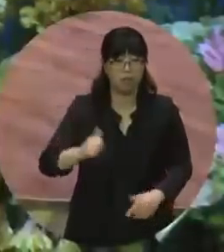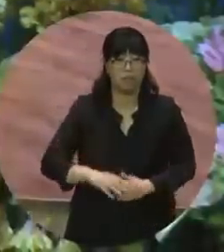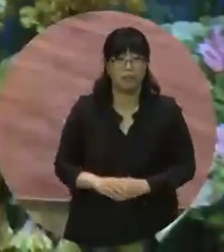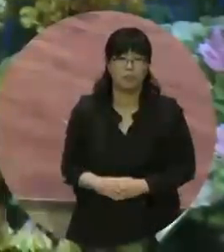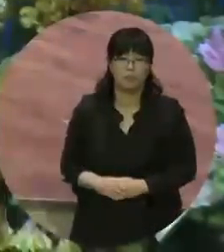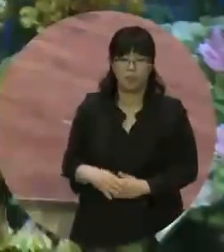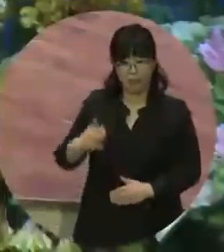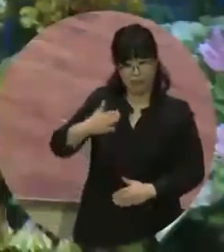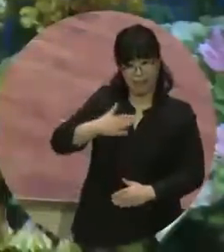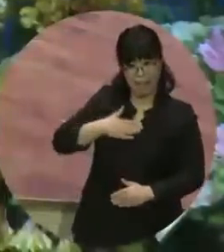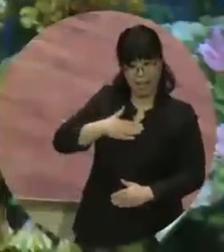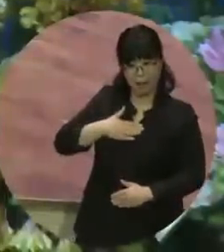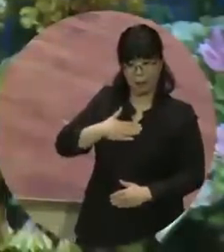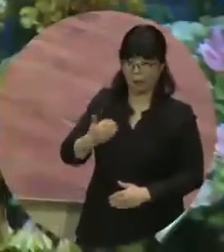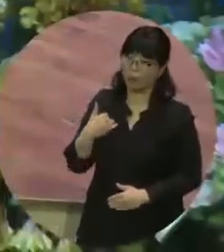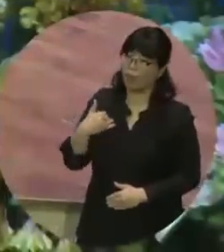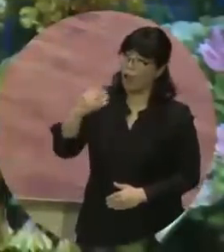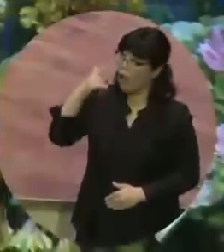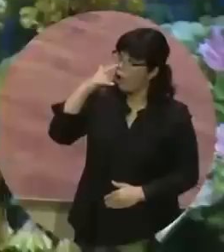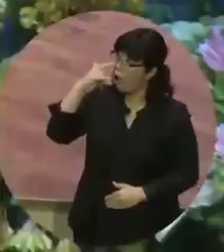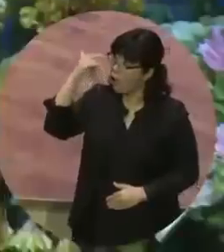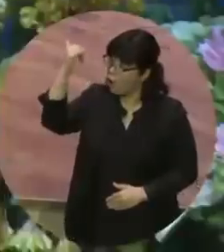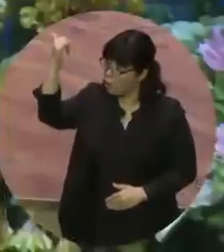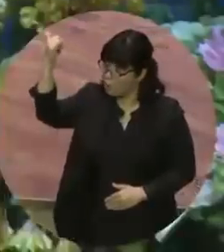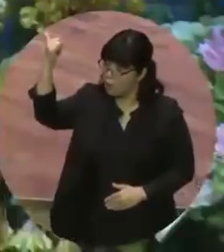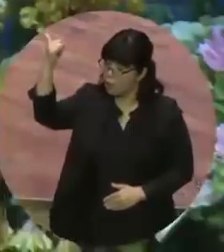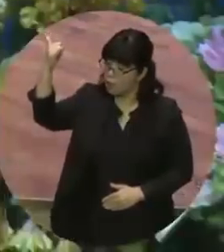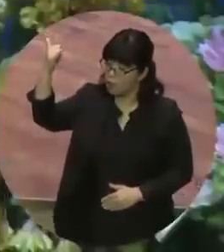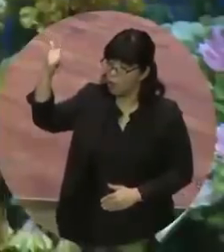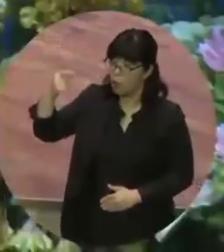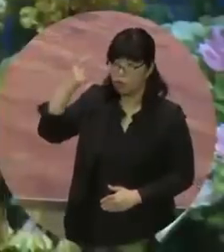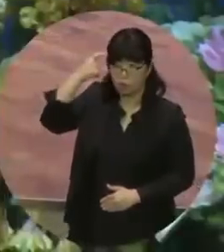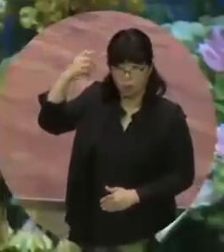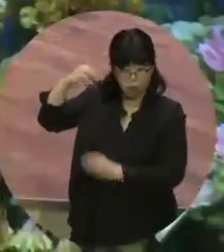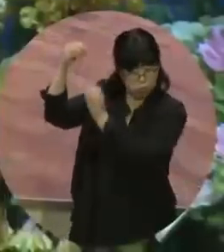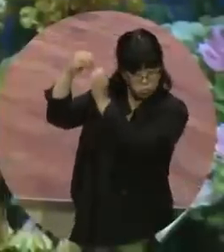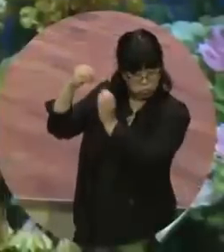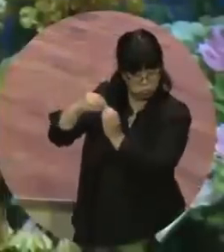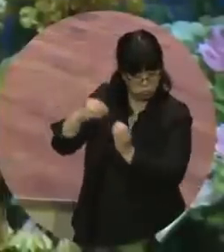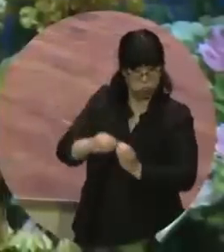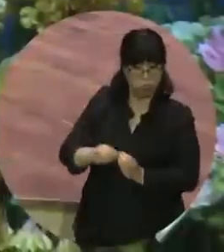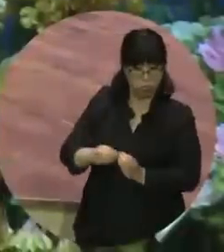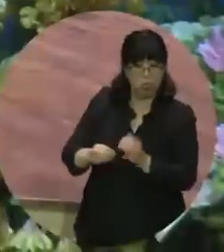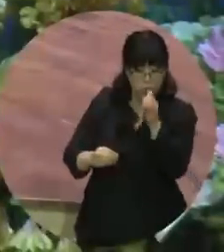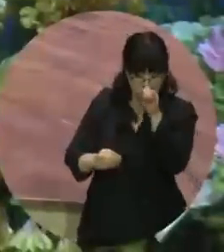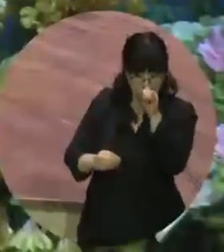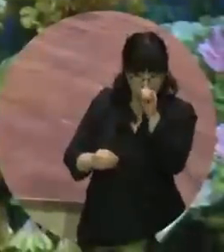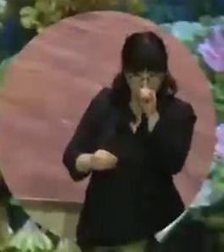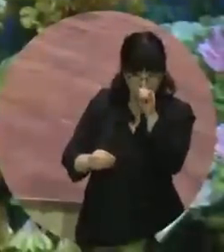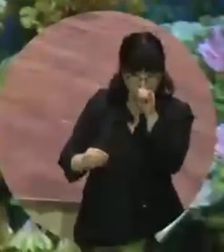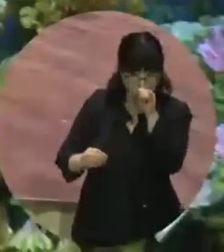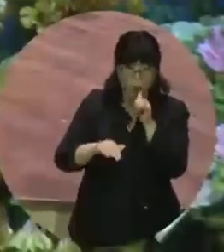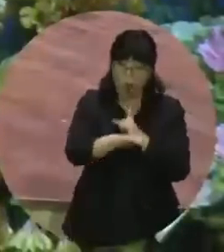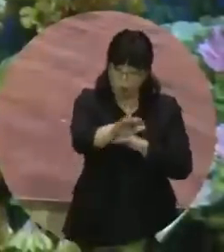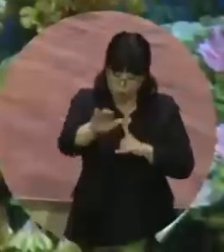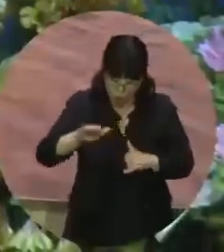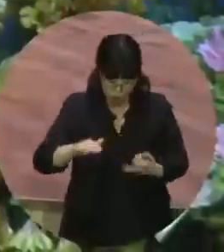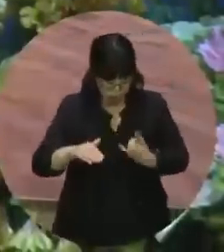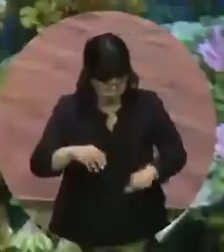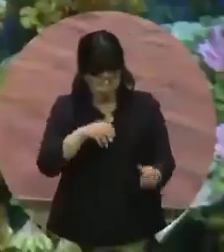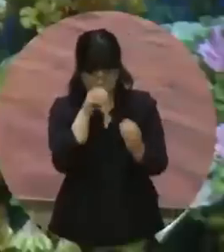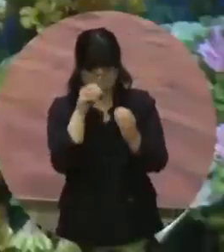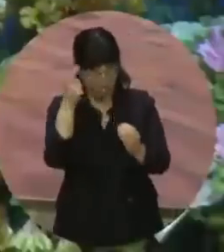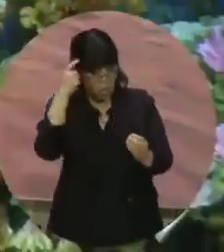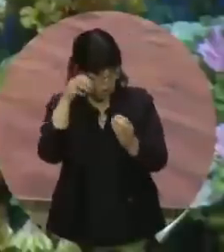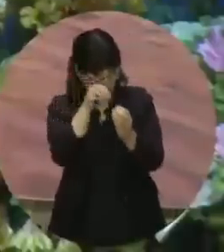그대로 받았잖아요. 그러니까 여러분도 자녀들에게 영적 영향을 입으시기 바랍니다. 우리 한국 남자들 돈 벌어 갖고 먹었다 이제 돈